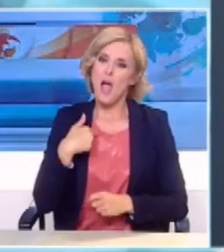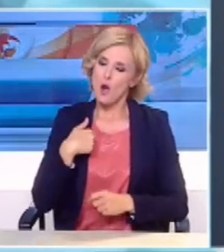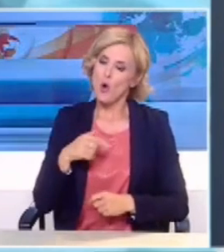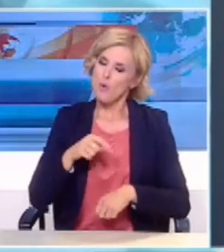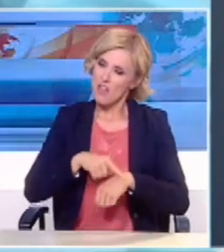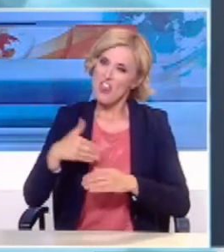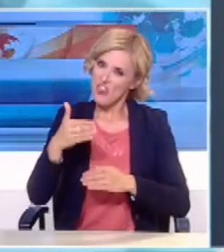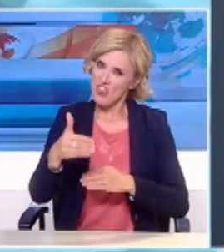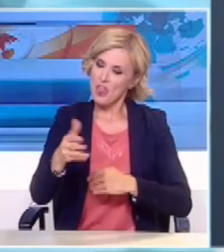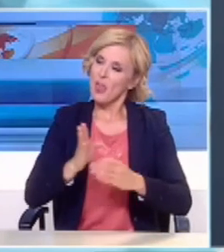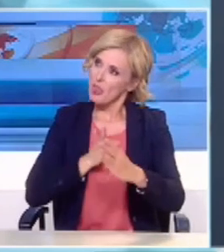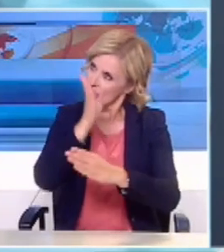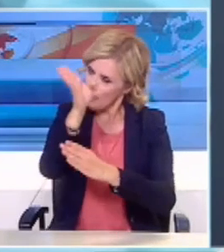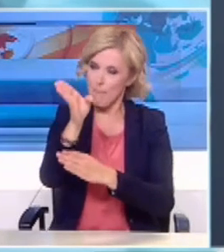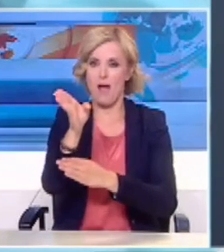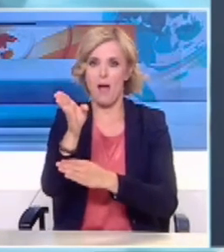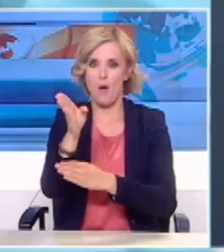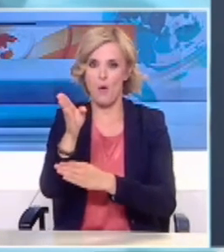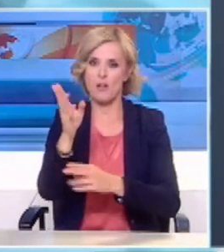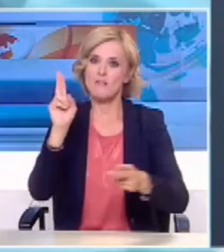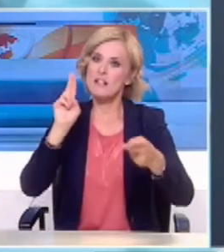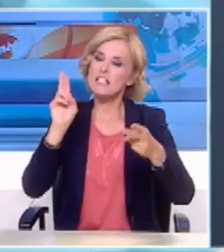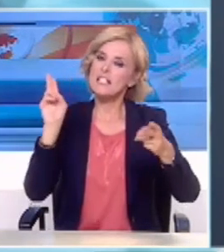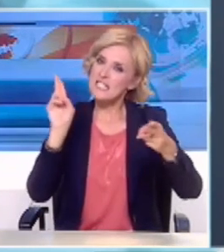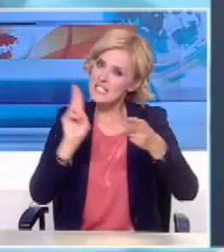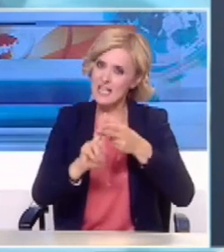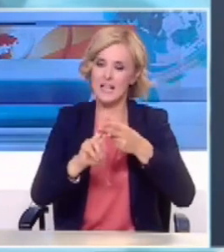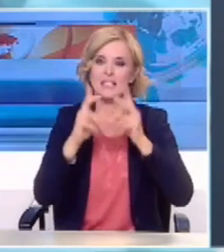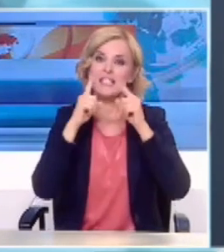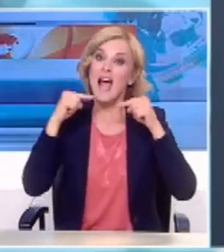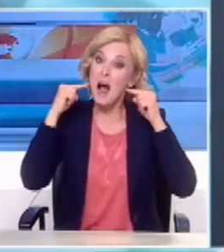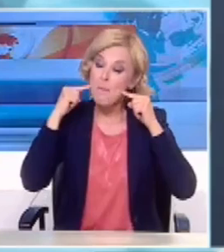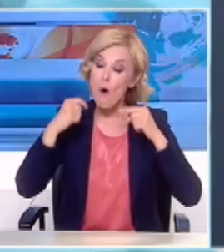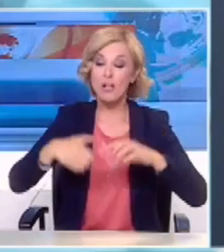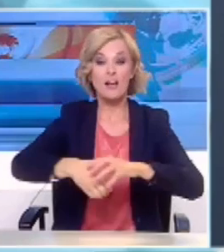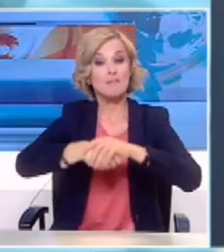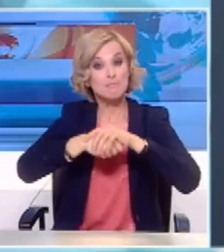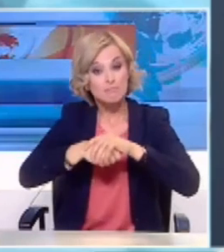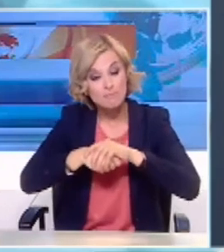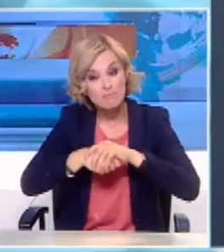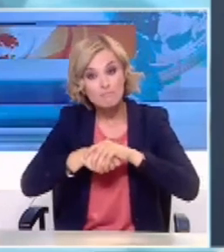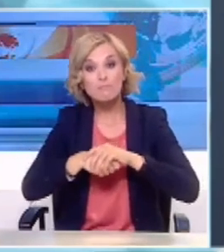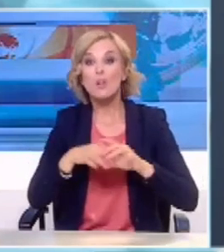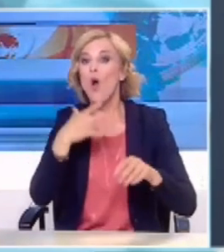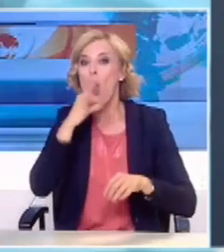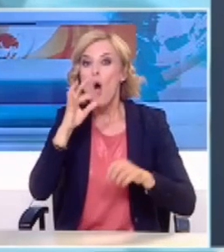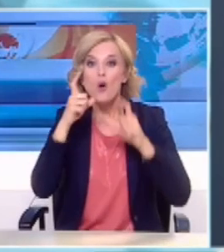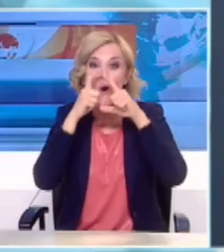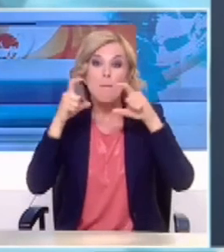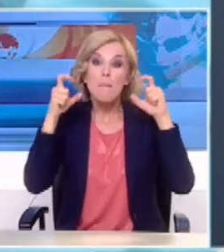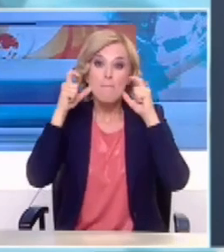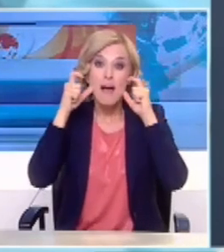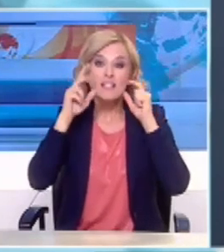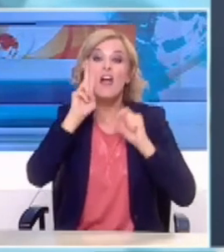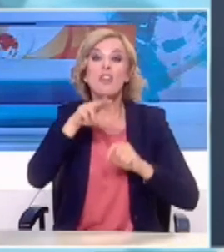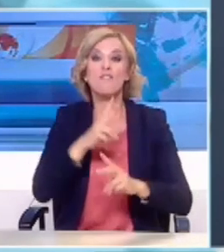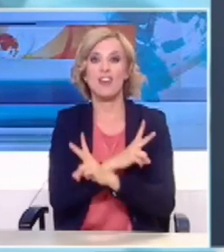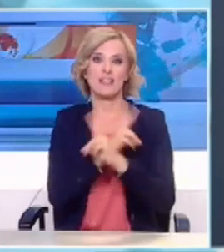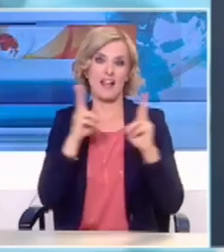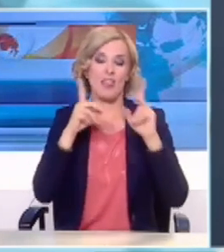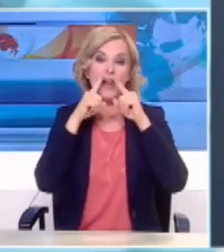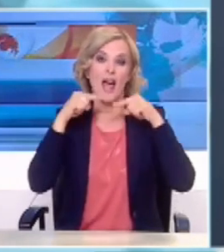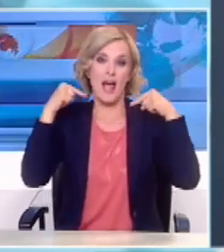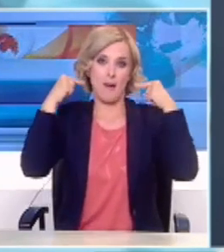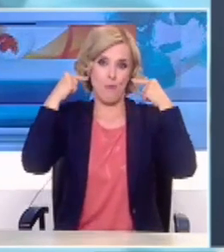χέρι και να μοιραστώ μαζί τους τα χαμόγελα περήφανων Ελλήνων που έκρυψαν οι μάσκες όλες αυτές τις μέρες. Θα ήθελα να σας ενημερώσω